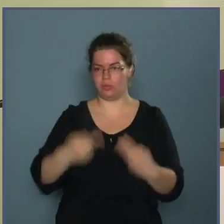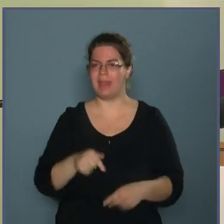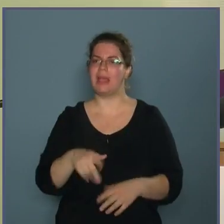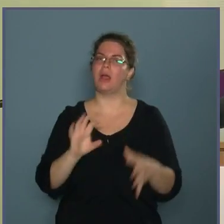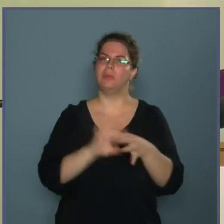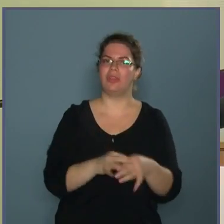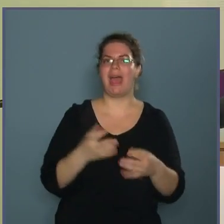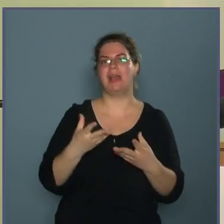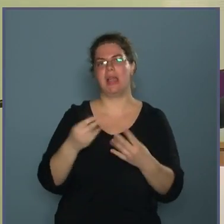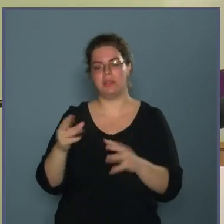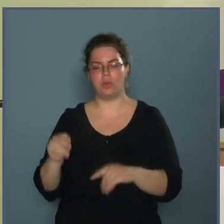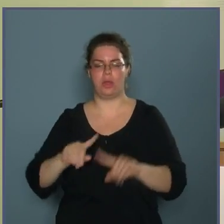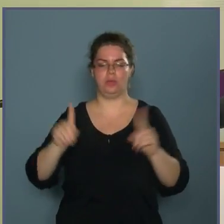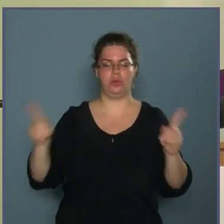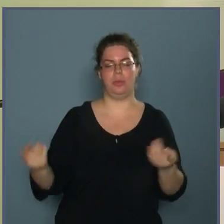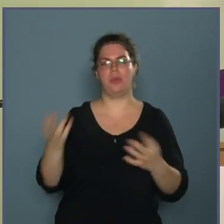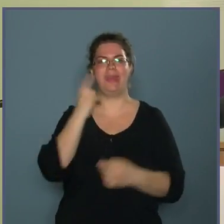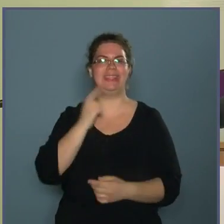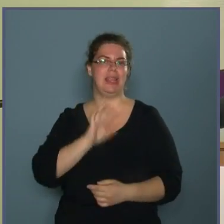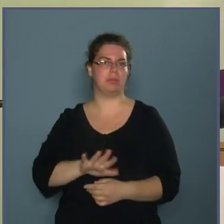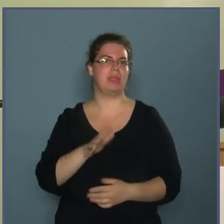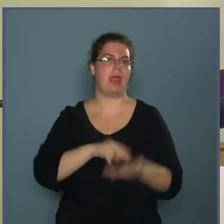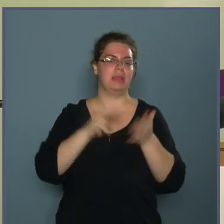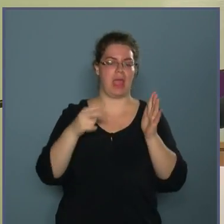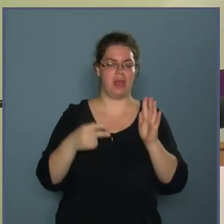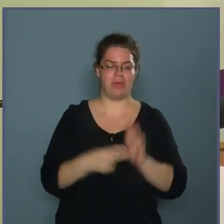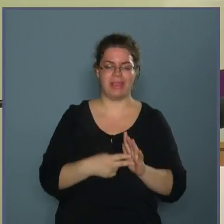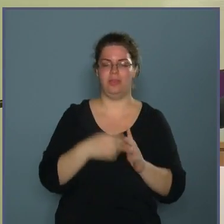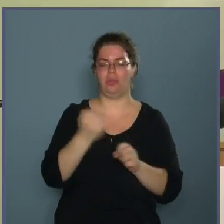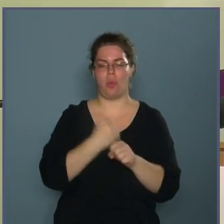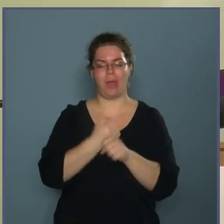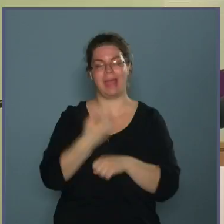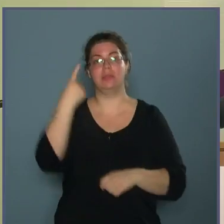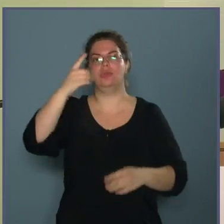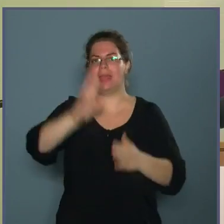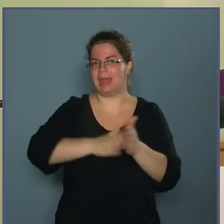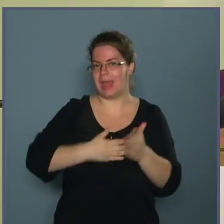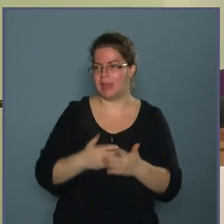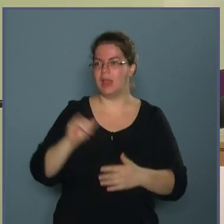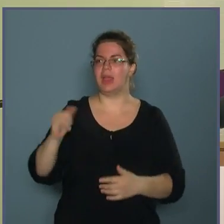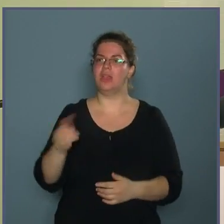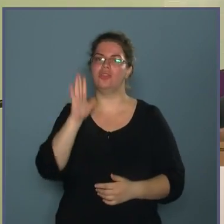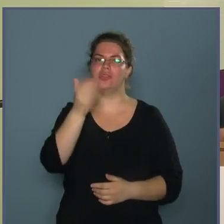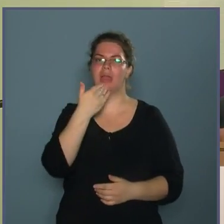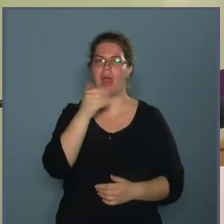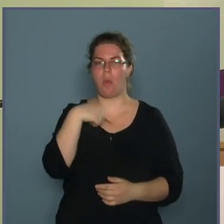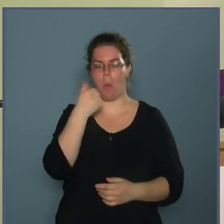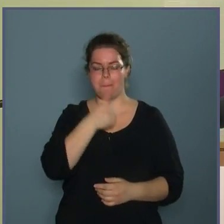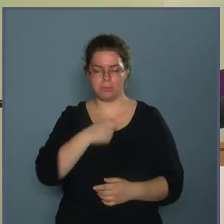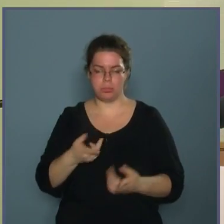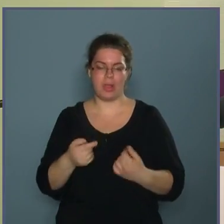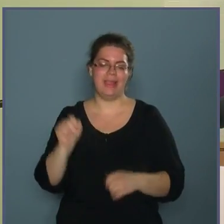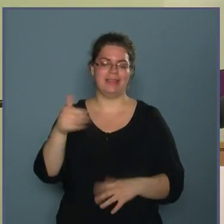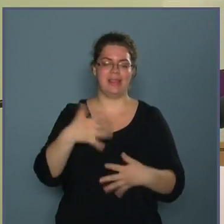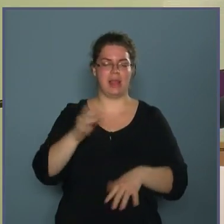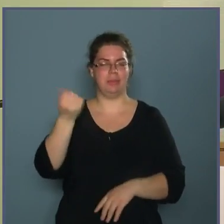és a különböző intézményeknek a tervezési munkái tudnak elkezdődni, valamint KEHOB-ból ez ugye 11 milliárd